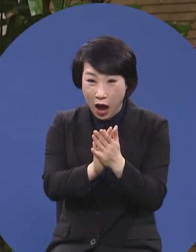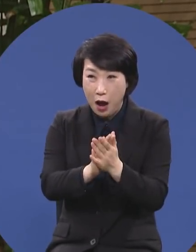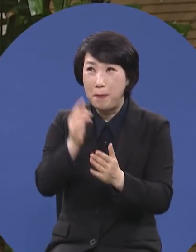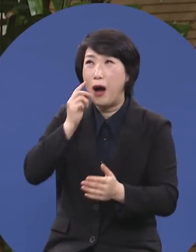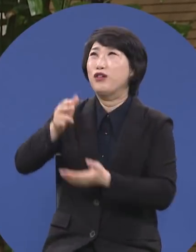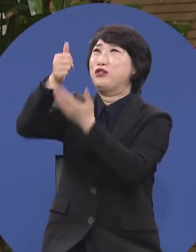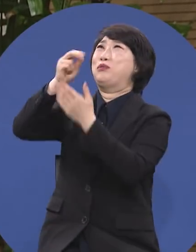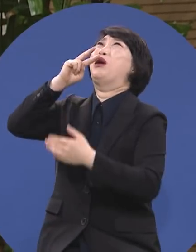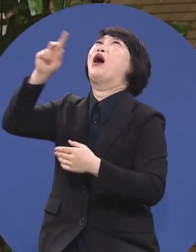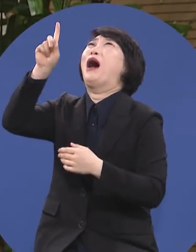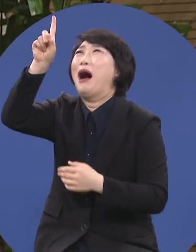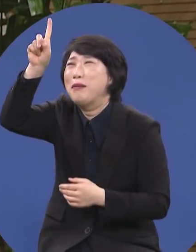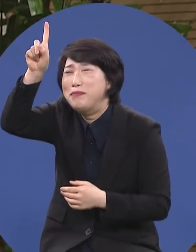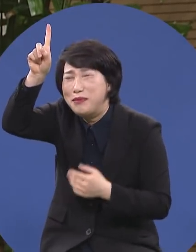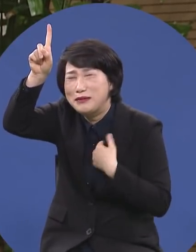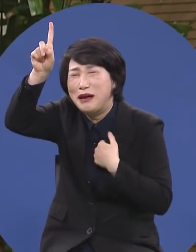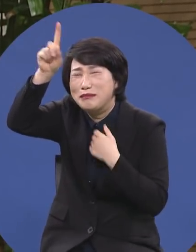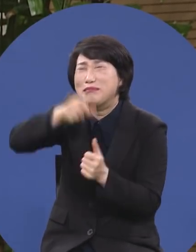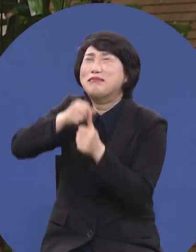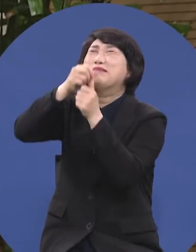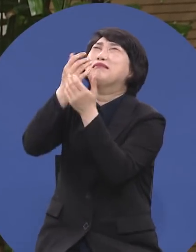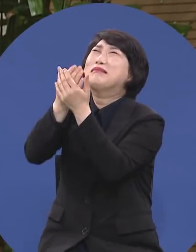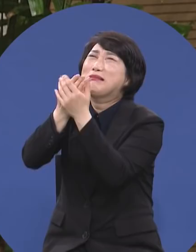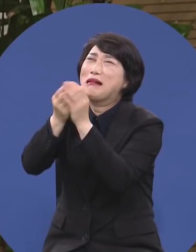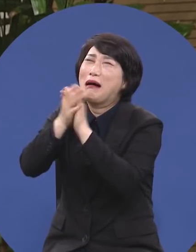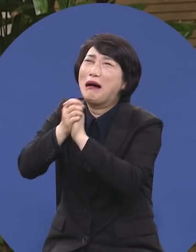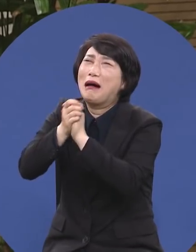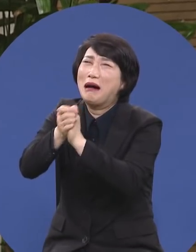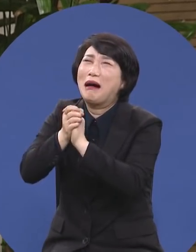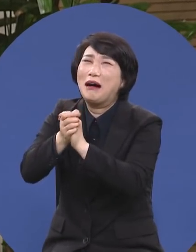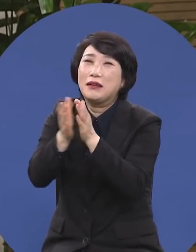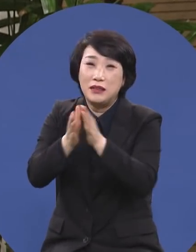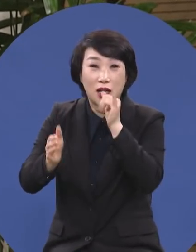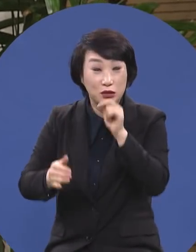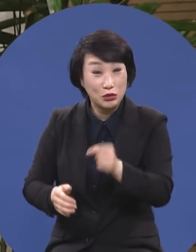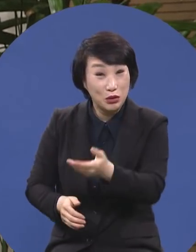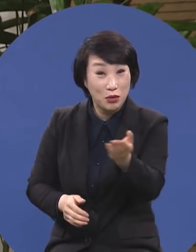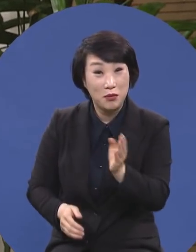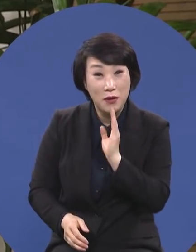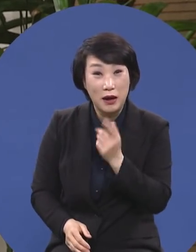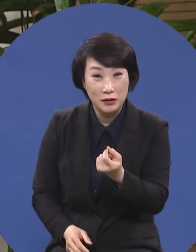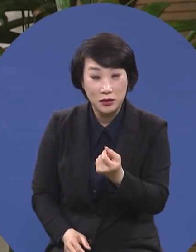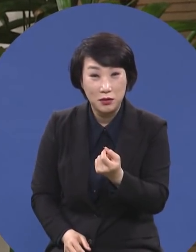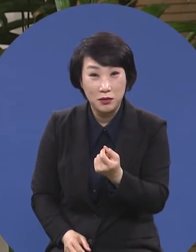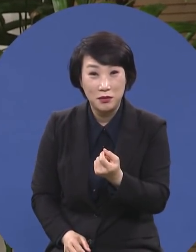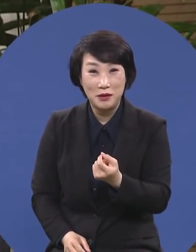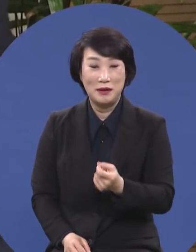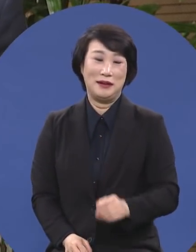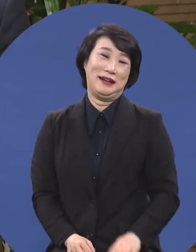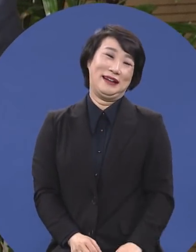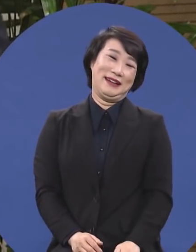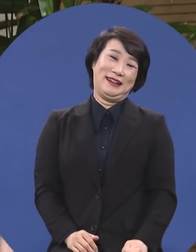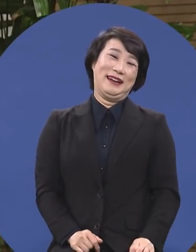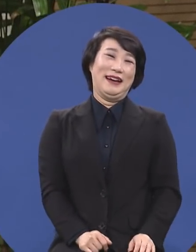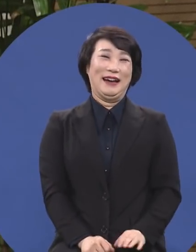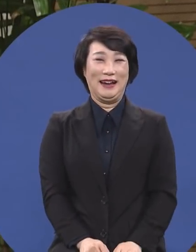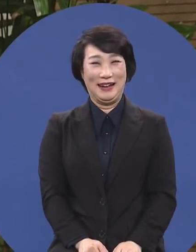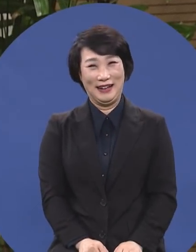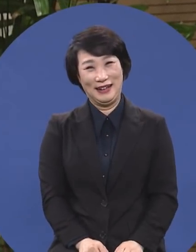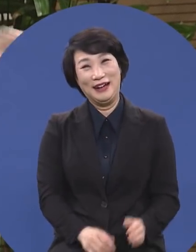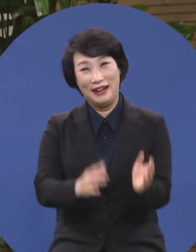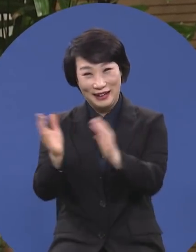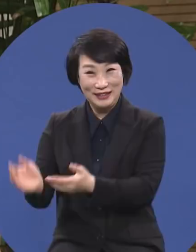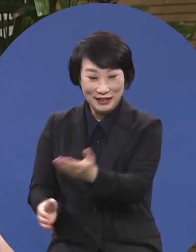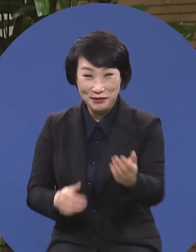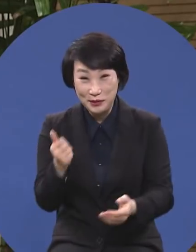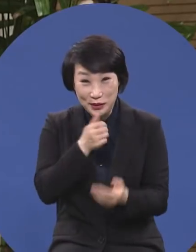주여 한 번만 살려주시옵소서. 그때 그렇게 도래하고 맙니다. 왜